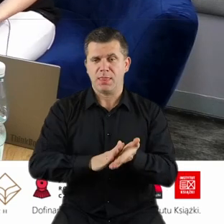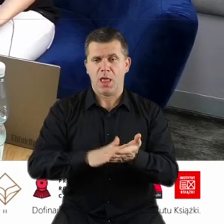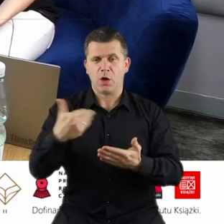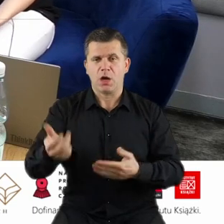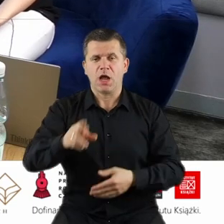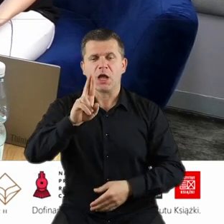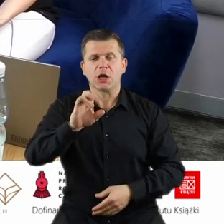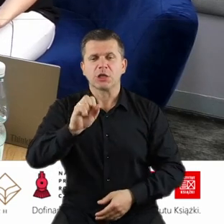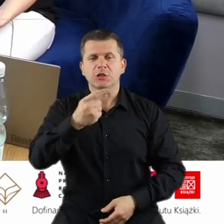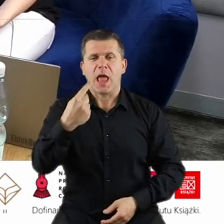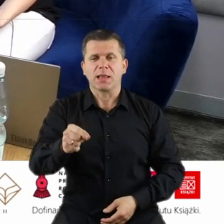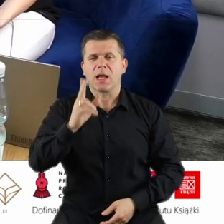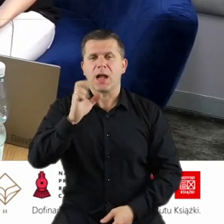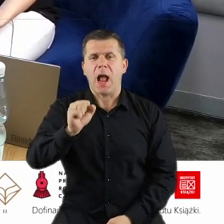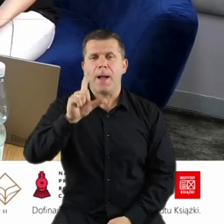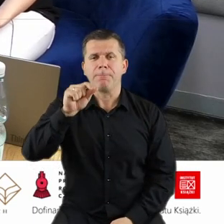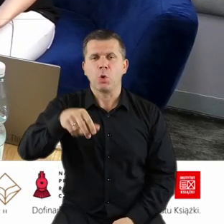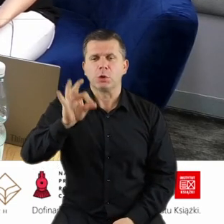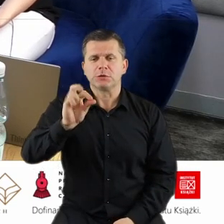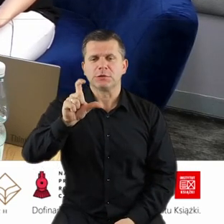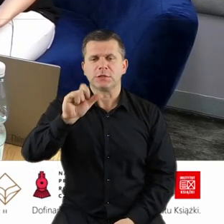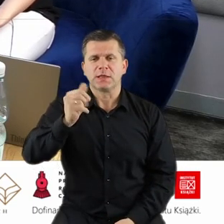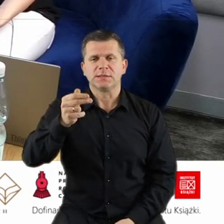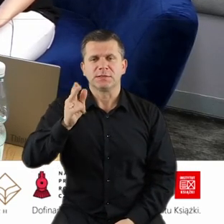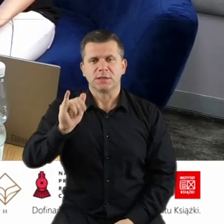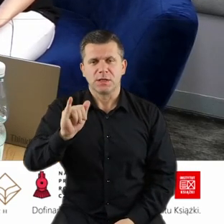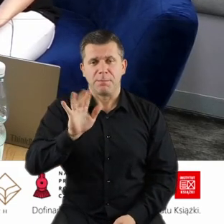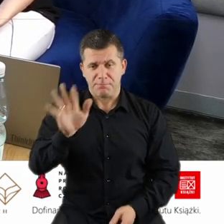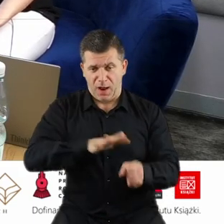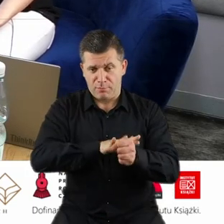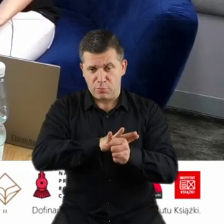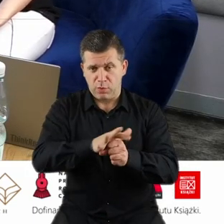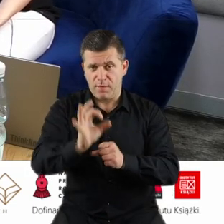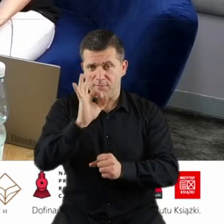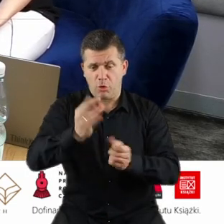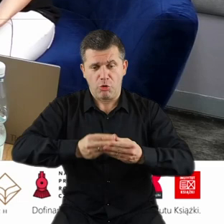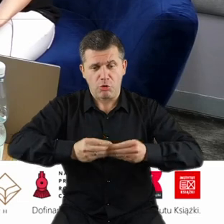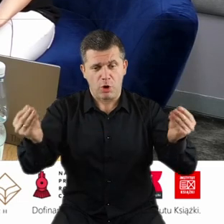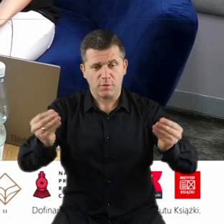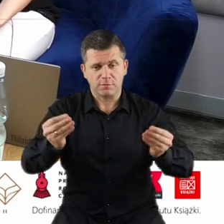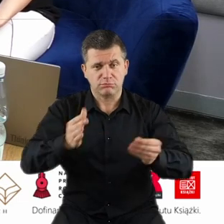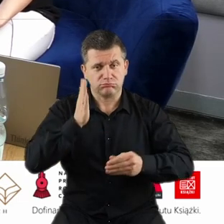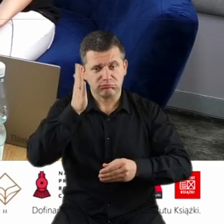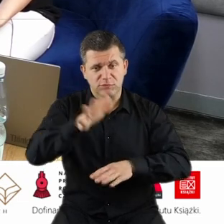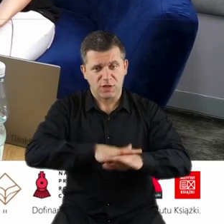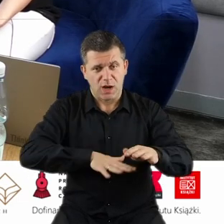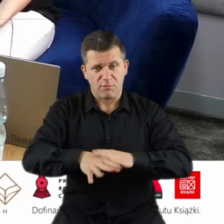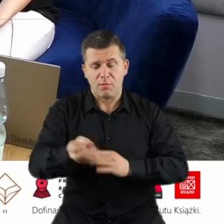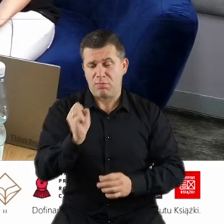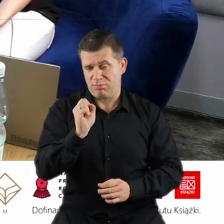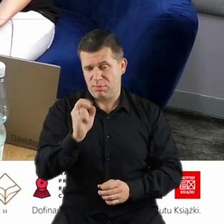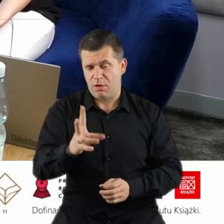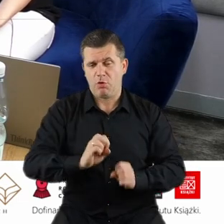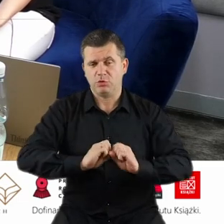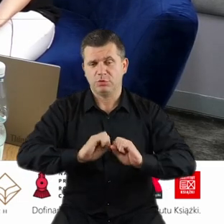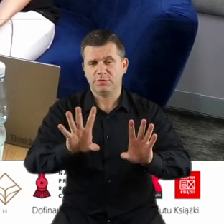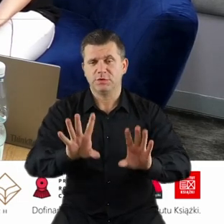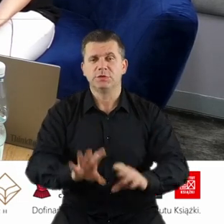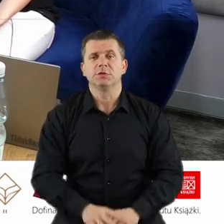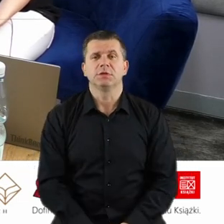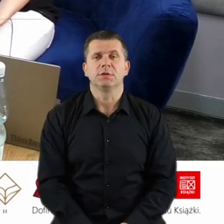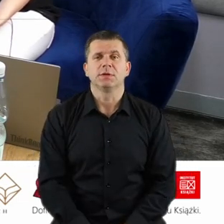pan nagrodę imienia Ryszarda Kapuścińskiego. Czy to wyróżnienie miało jakiś wpływ na rozwój pańskiej kariery?